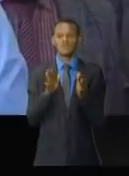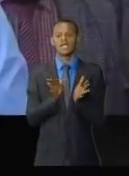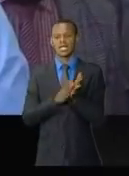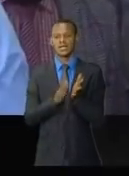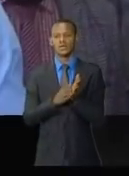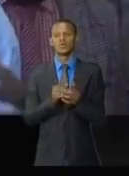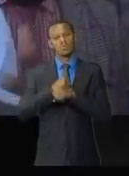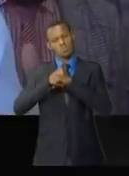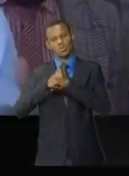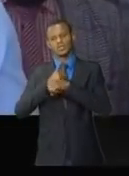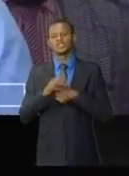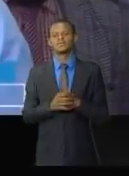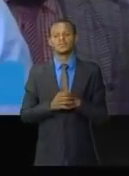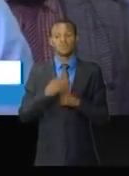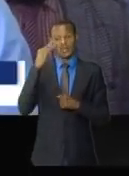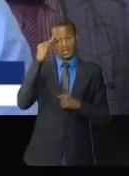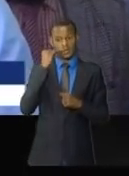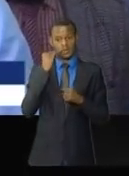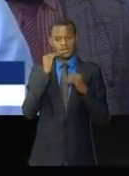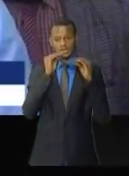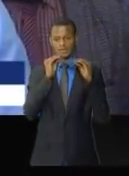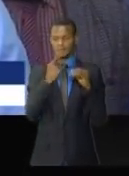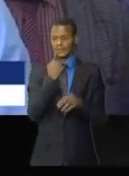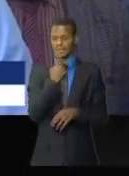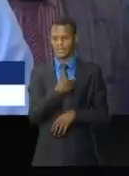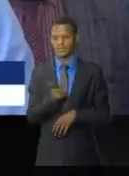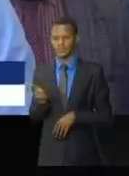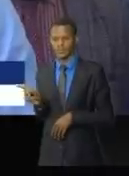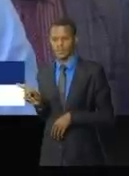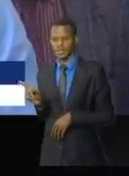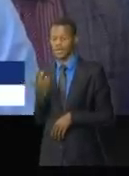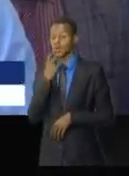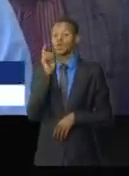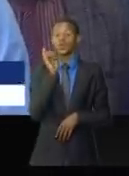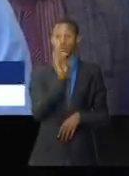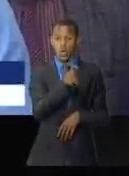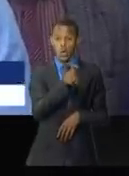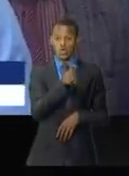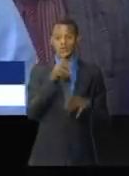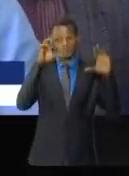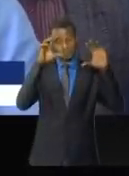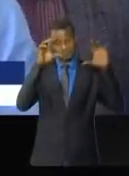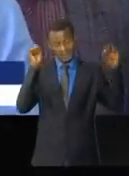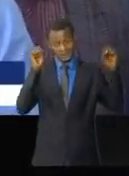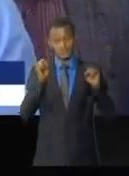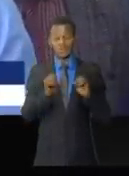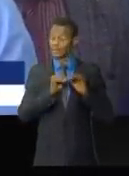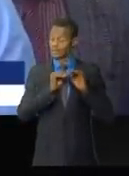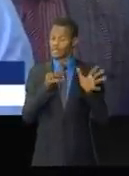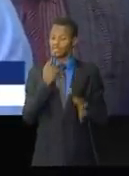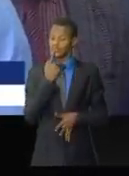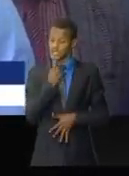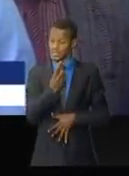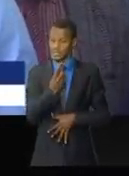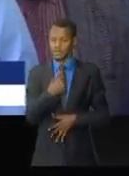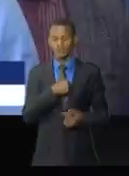L'instruction claire du président de la République a été donnée pour que nous puissions, nous, descendre sur le terrain, voir